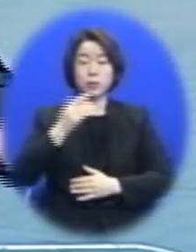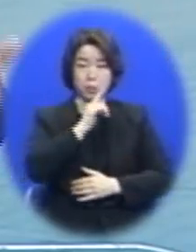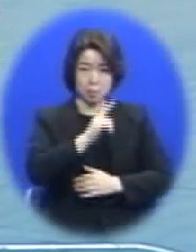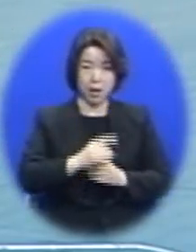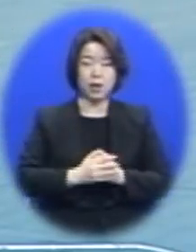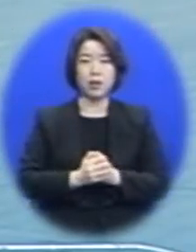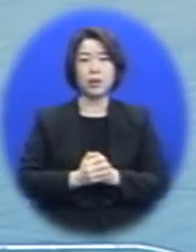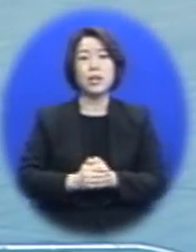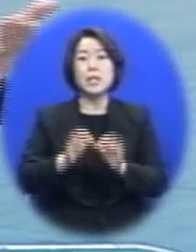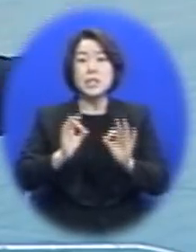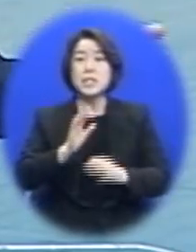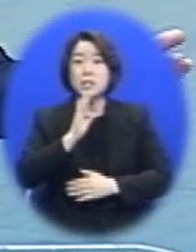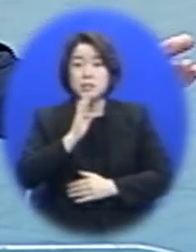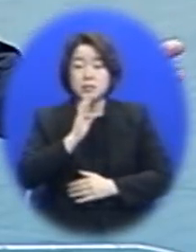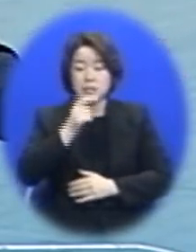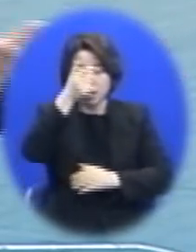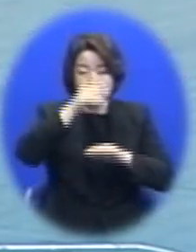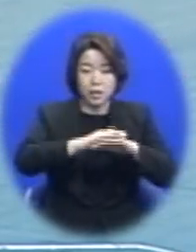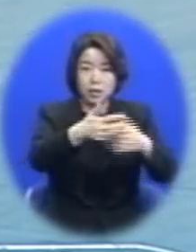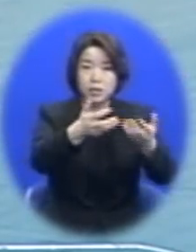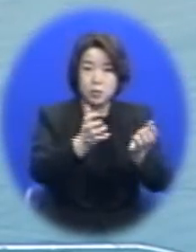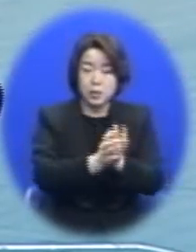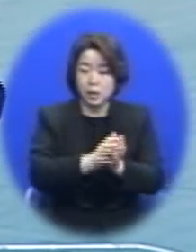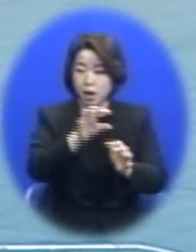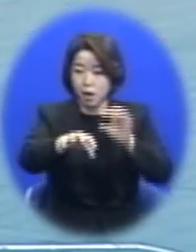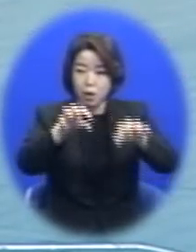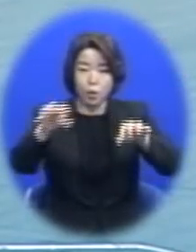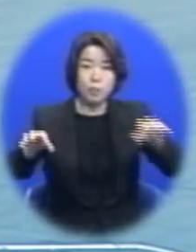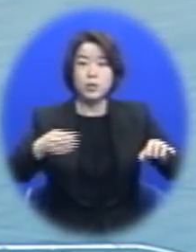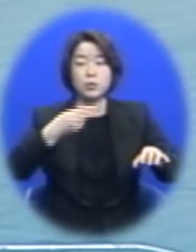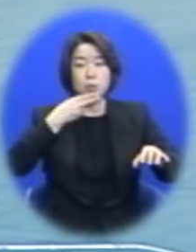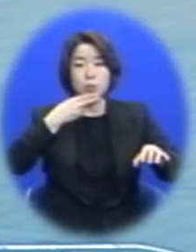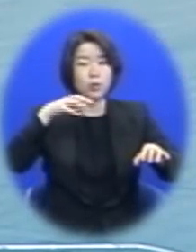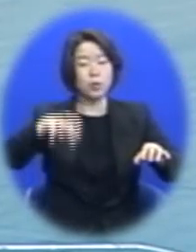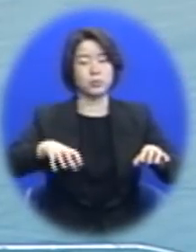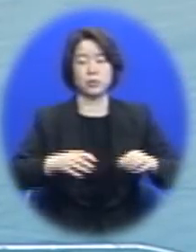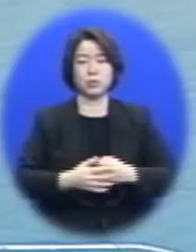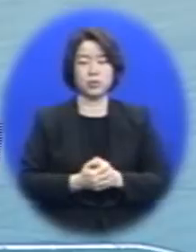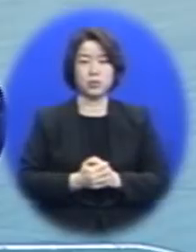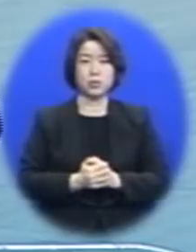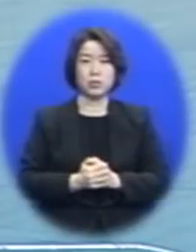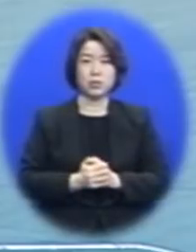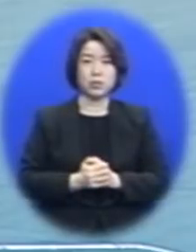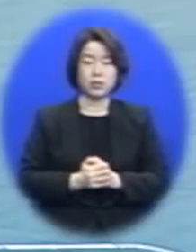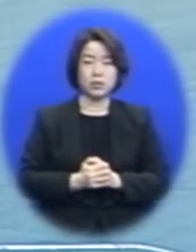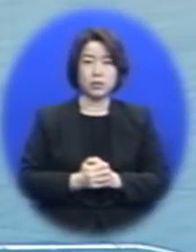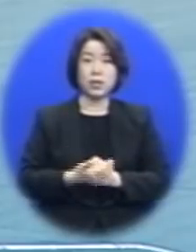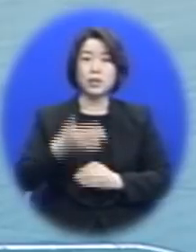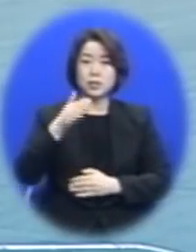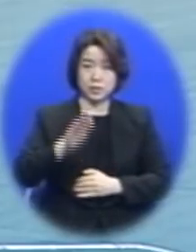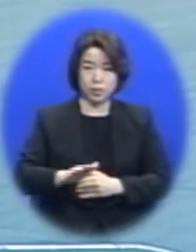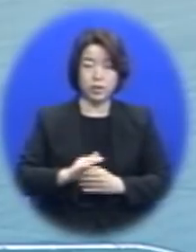이제는 진짜 예배당 없는 지역 나을 없습니다 그런데